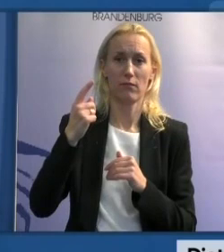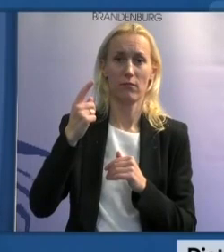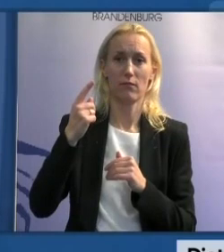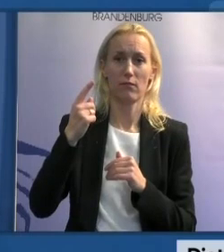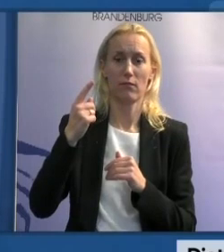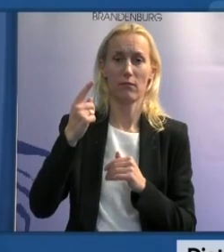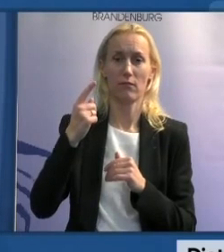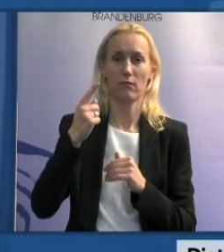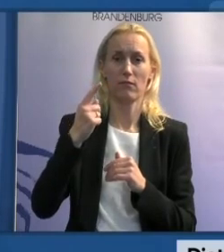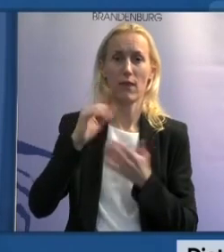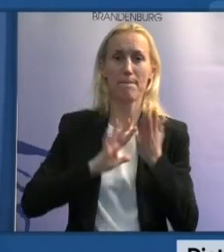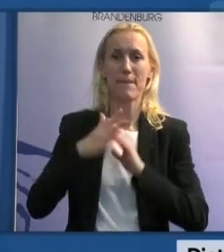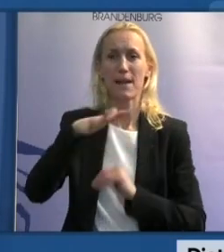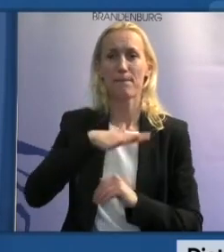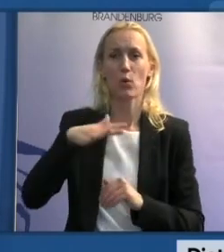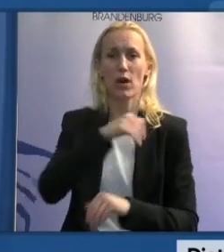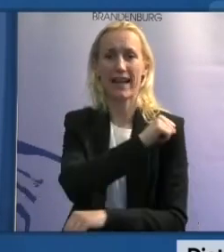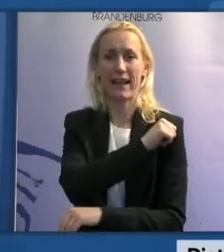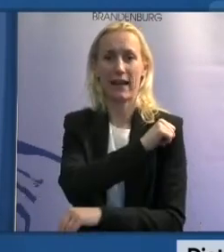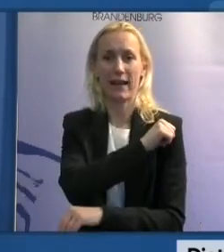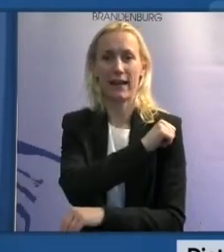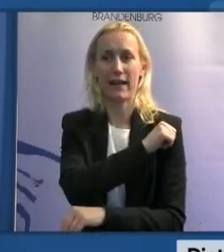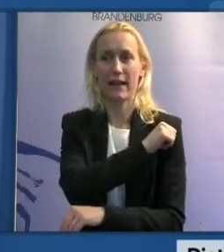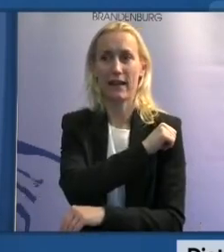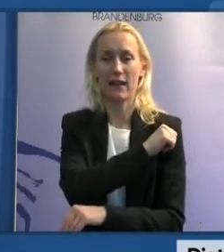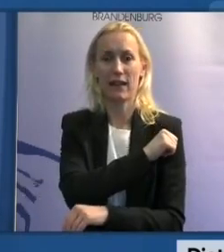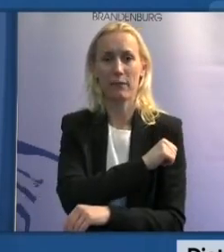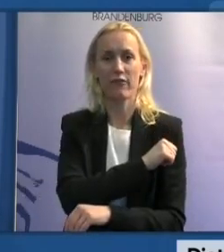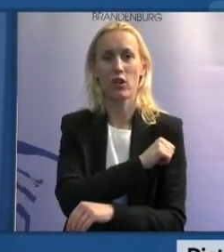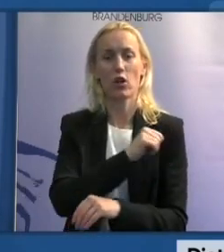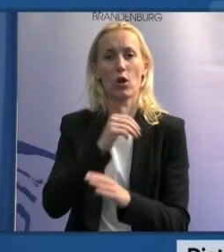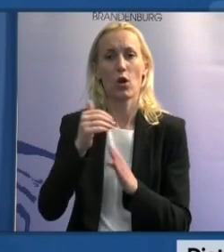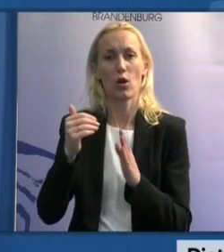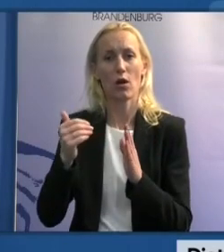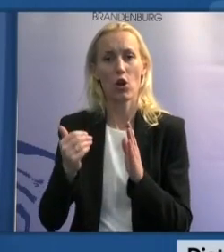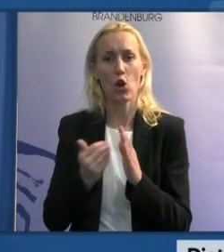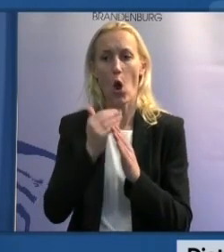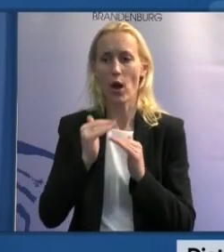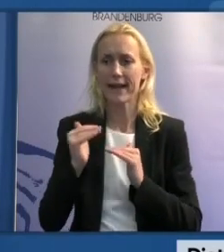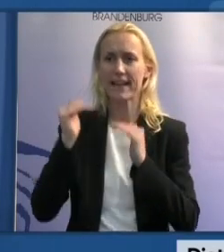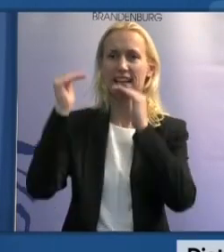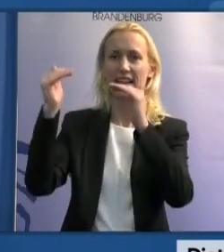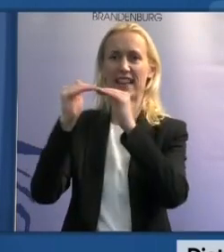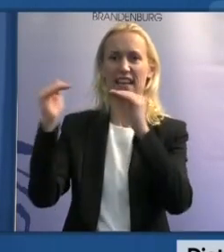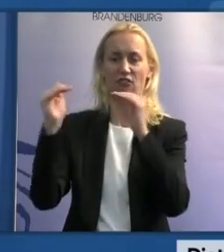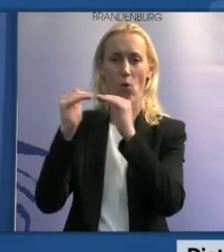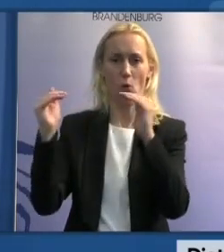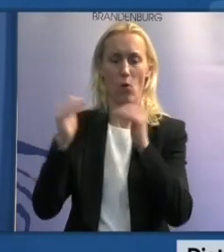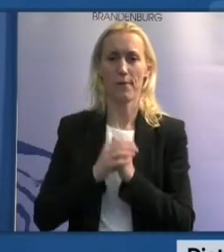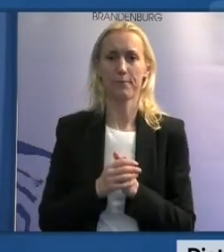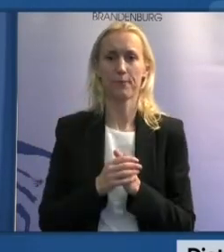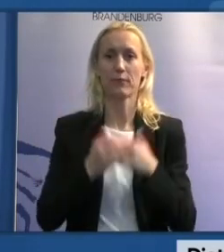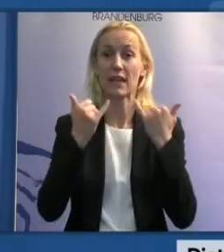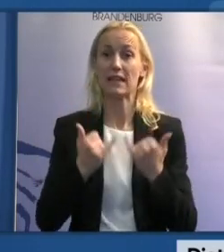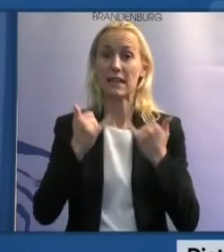das Impfen in Brandenburg noch mal auf ein neues Niveau zu heben. Ich glaube, davon kann man sprechen. Wir sind jetzt in einer